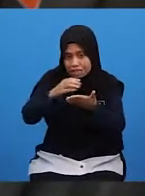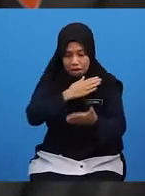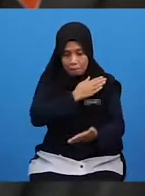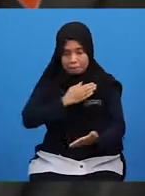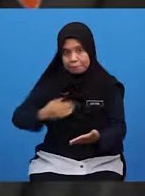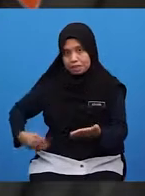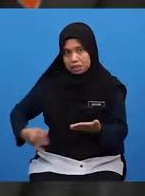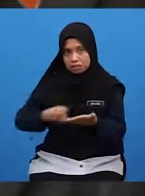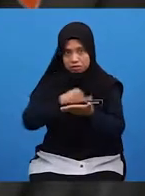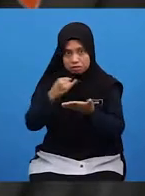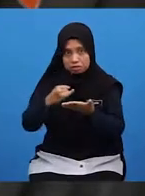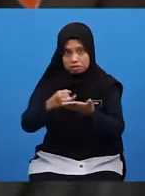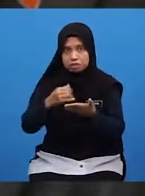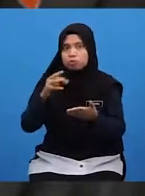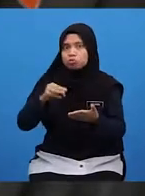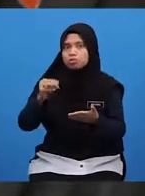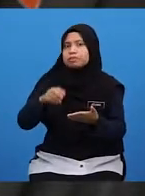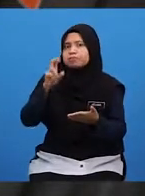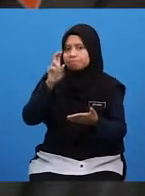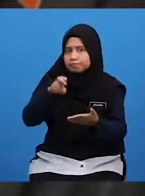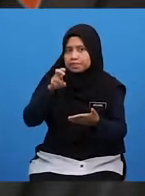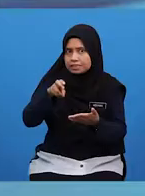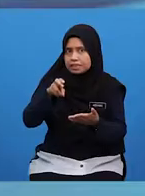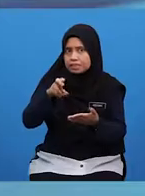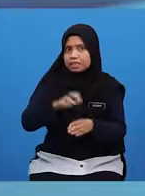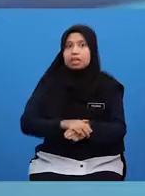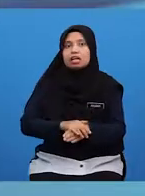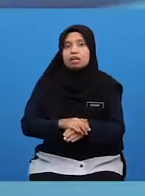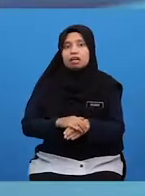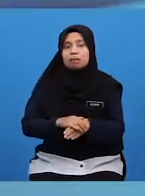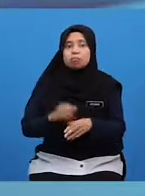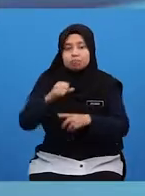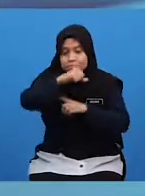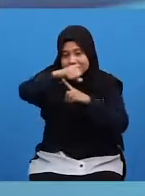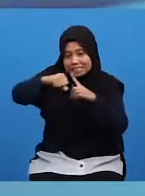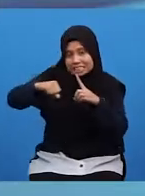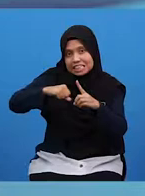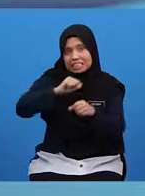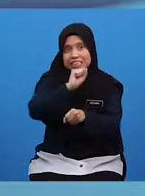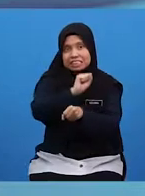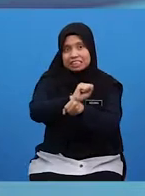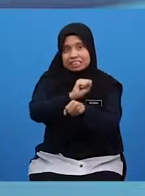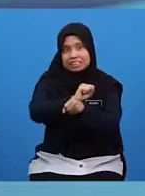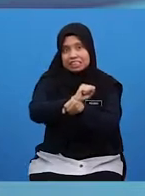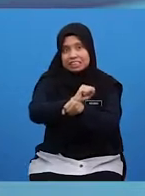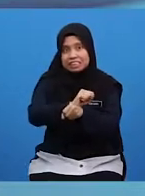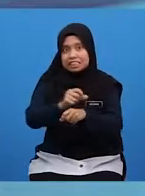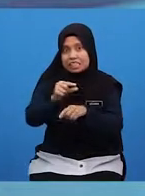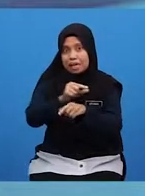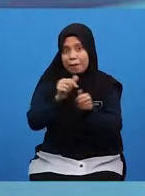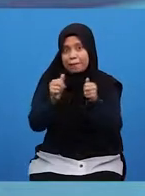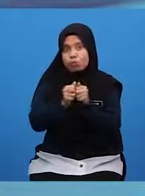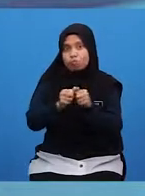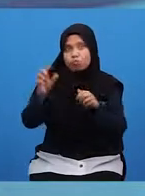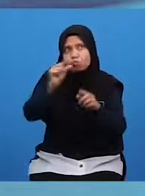lukis, murid-murid haruslah memastikan persekitaran ruang kerja dengan pengudaraan yang